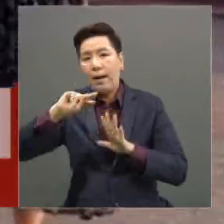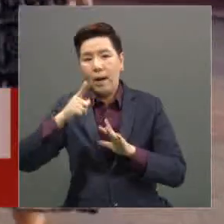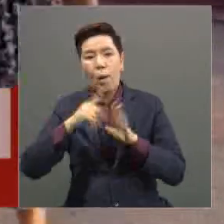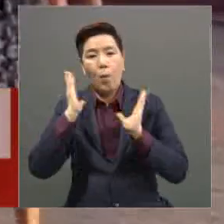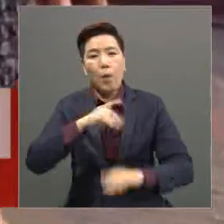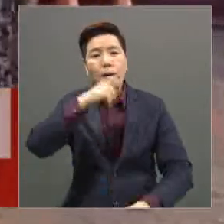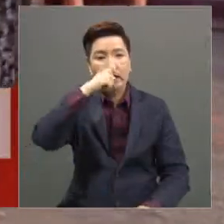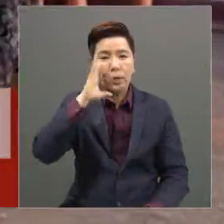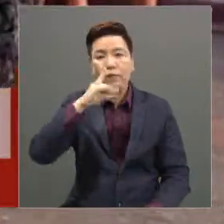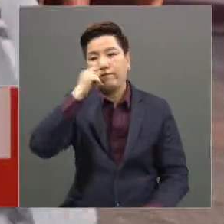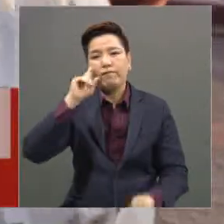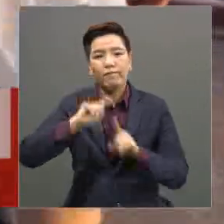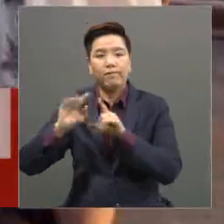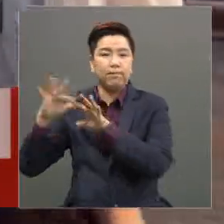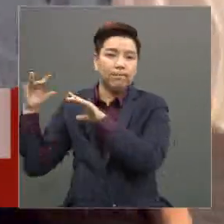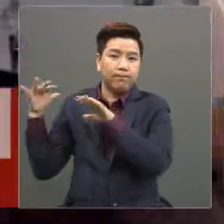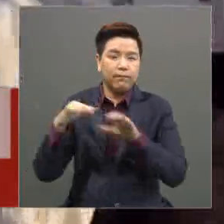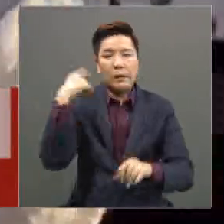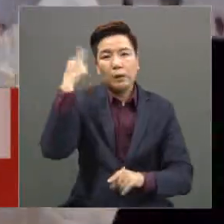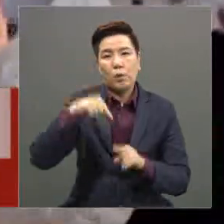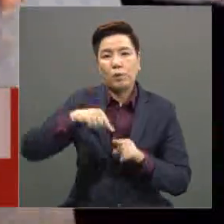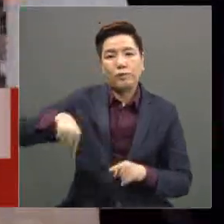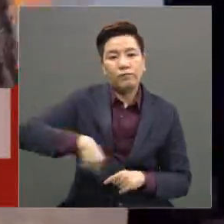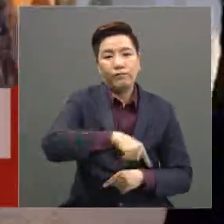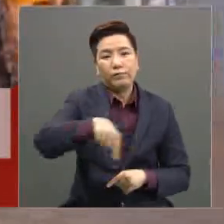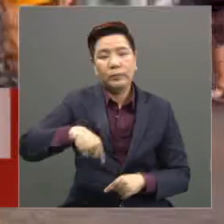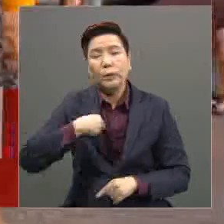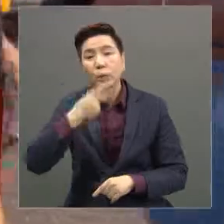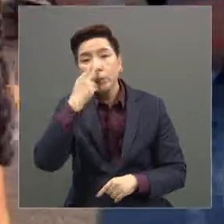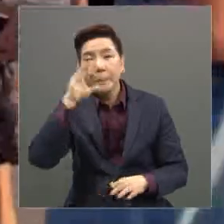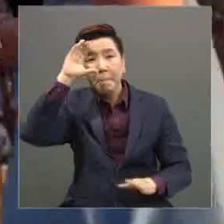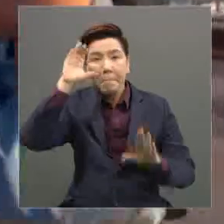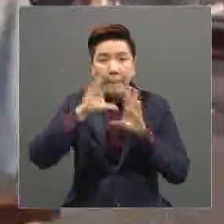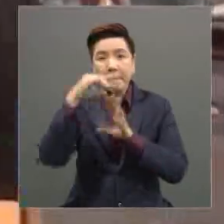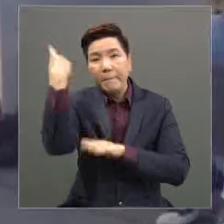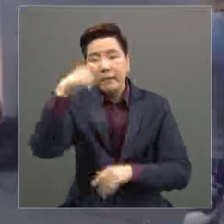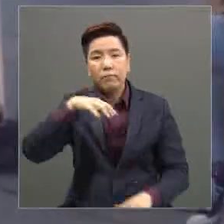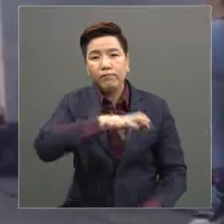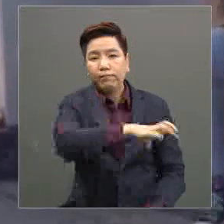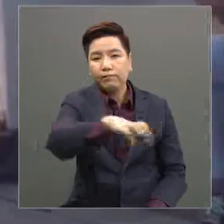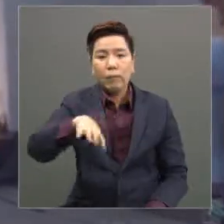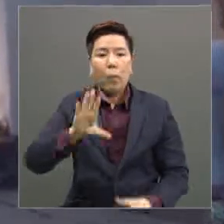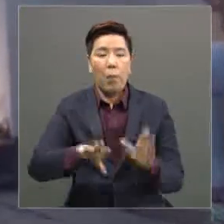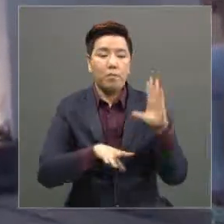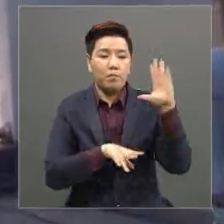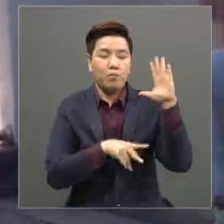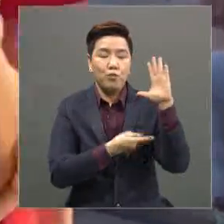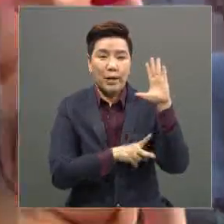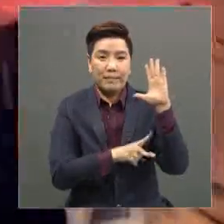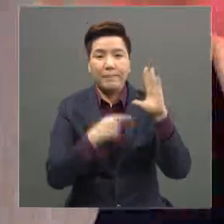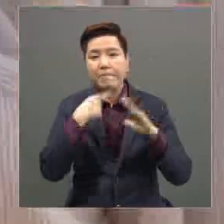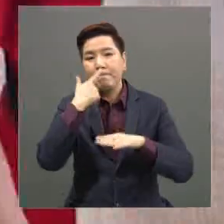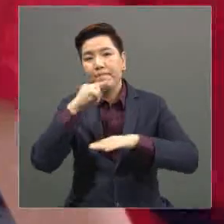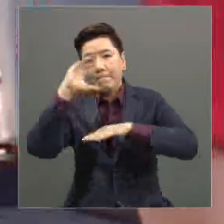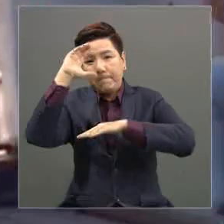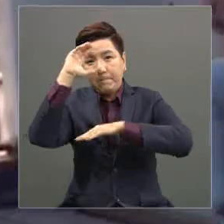ที่ยวชาวไทยชาวต่างชาติเดินทางมาท่องเที่ยวกันอย่างต่อเนื่องเพื่อชมวิวทิวทัศน์บรรยากาศของเมืองภูเก็ตเก็บภาพบรรยากาศก่อนพระอาทิตย์ต